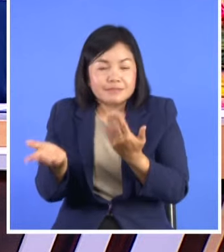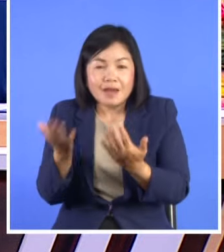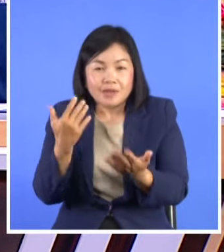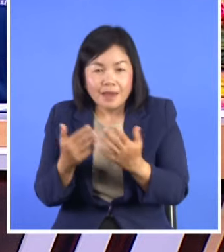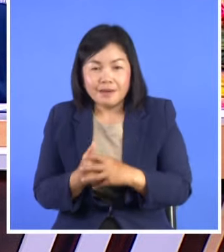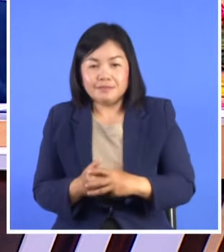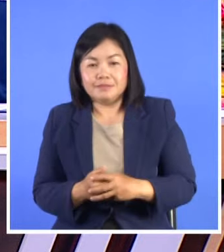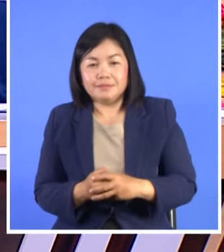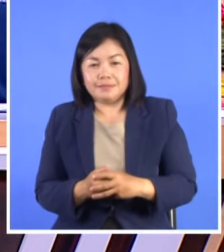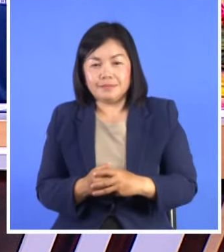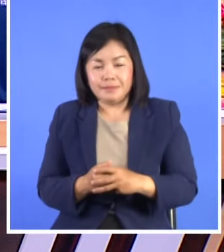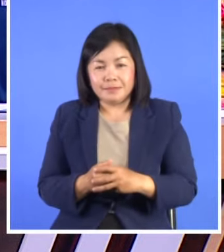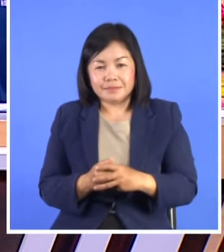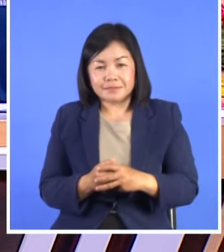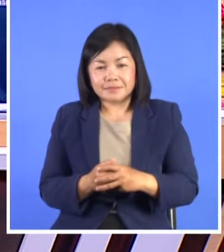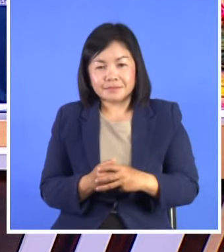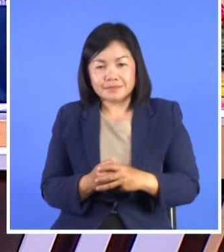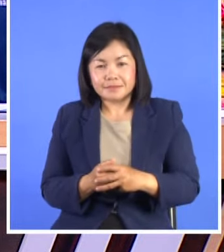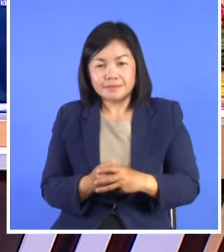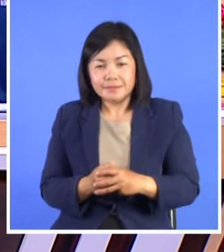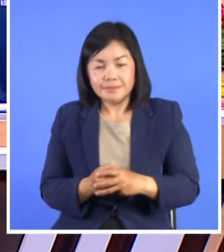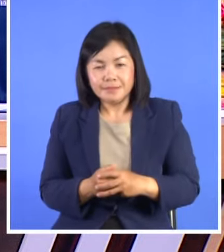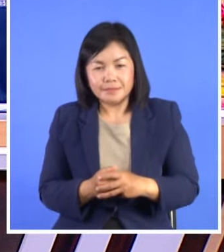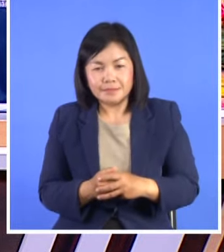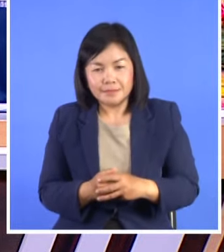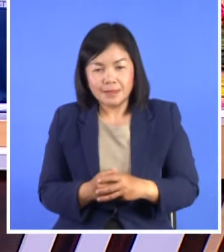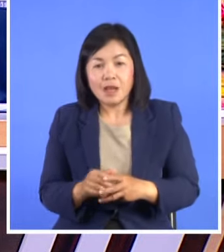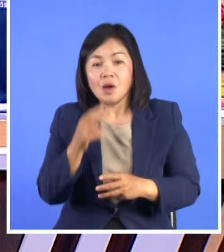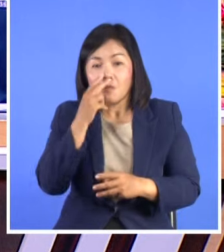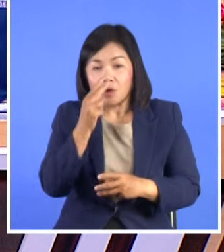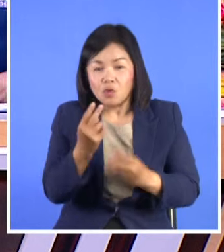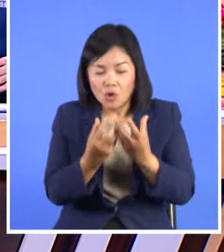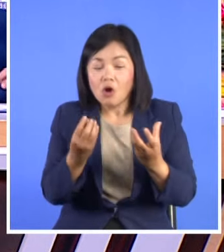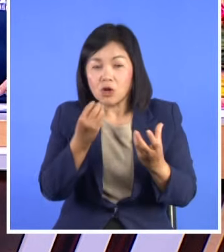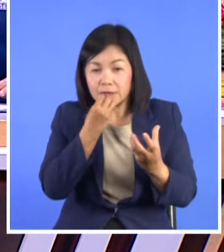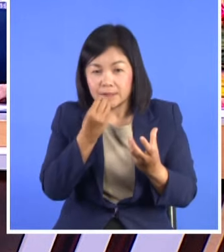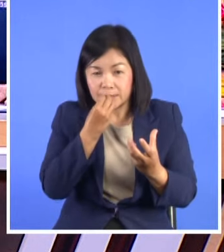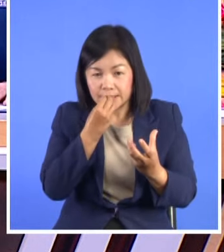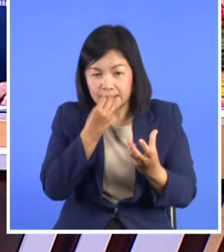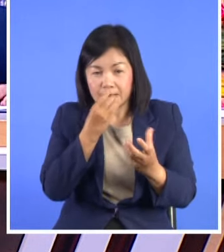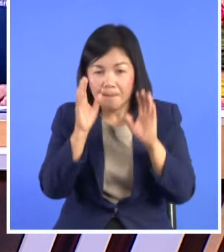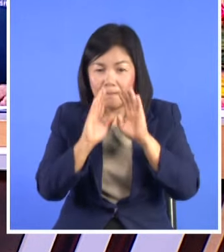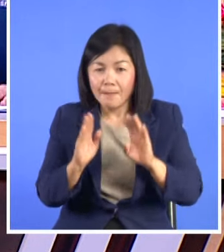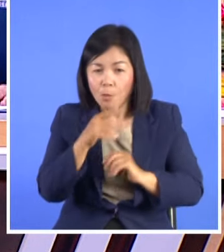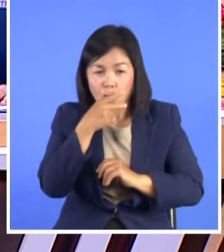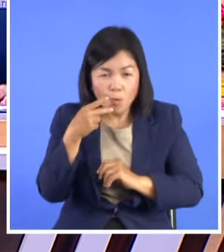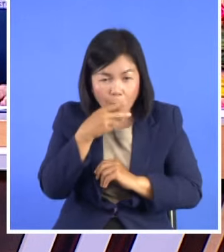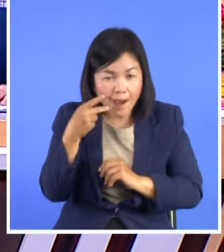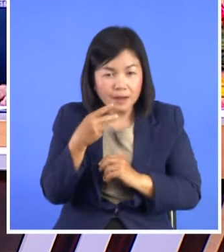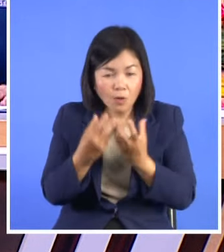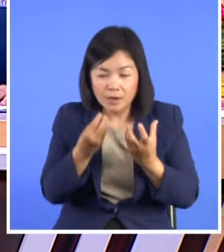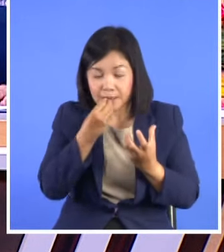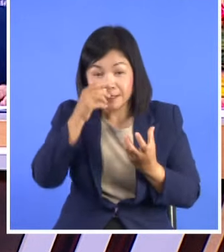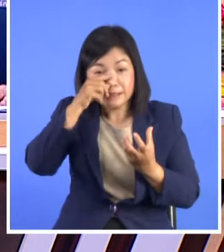ังแตกค่ะถังแตกไม่ใช่บ่อจี้นะคะแต่เป็นขนมถังแตกที่เขาบอกเป็นถังแตกชาววังด้วยนะขนมไทยแสนอร่อย